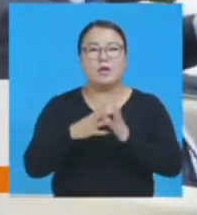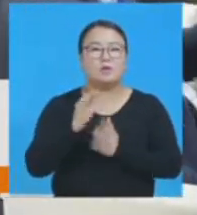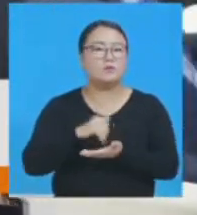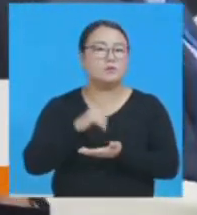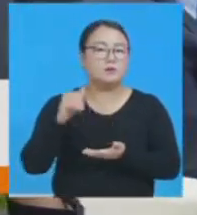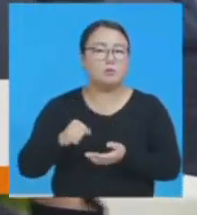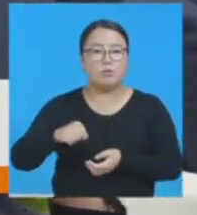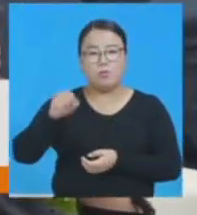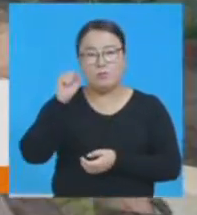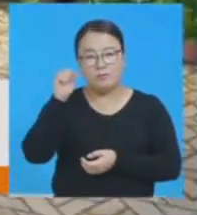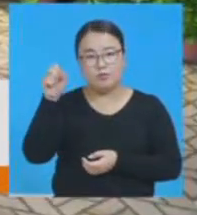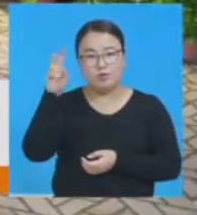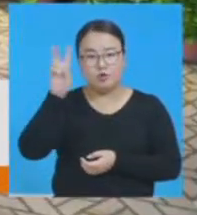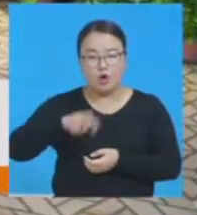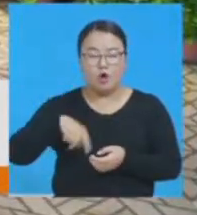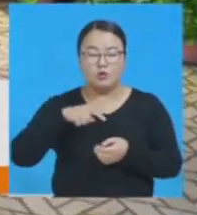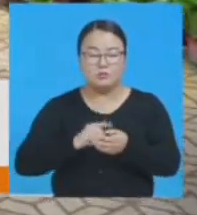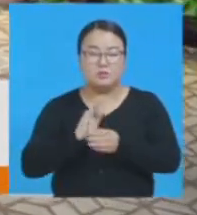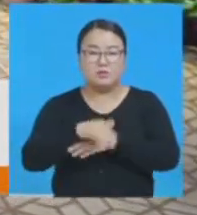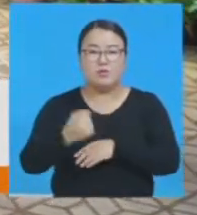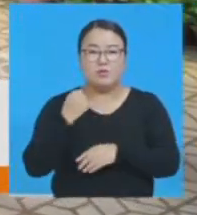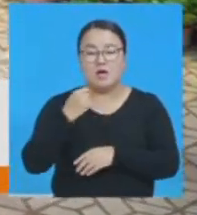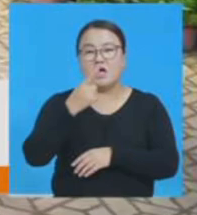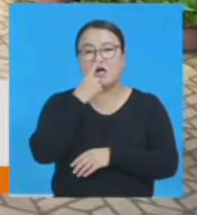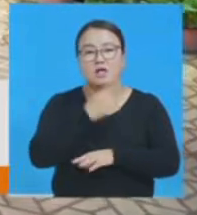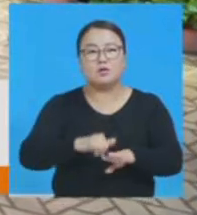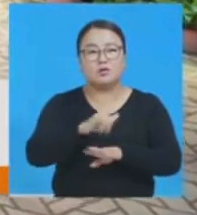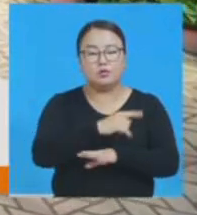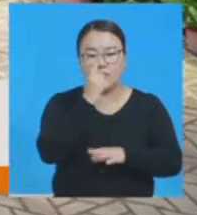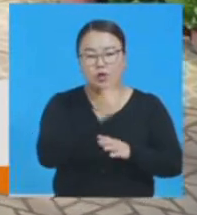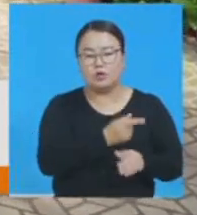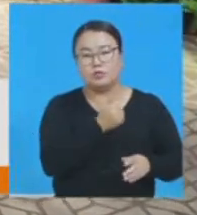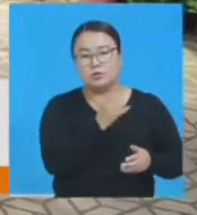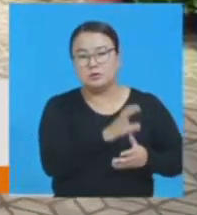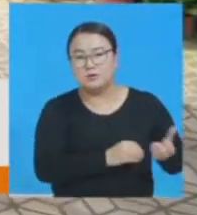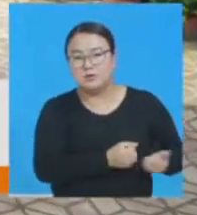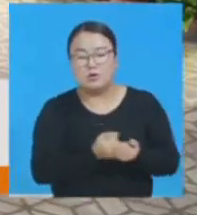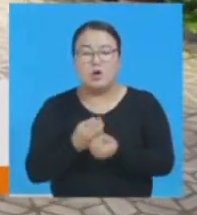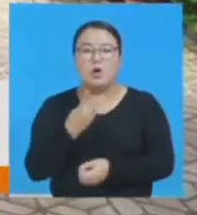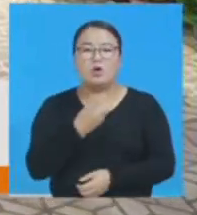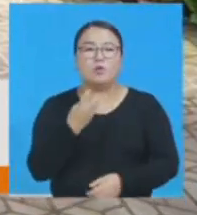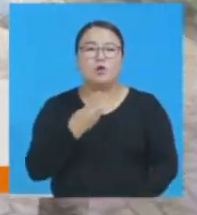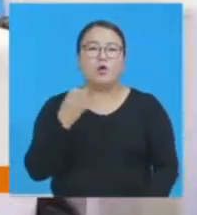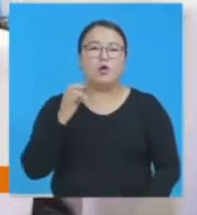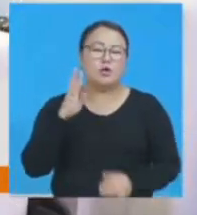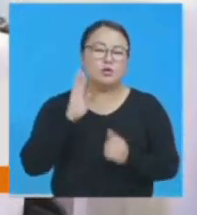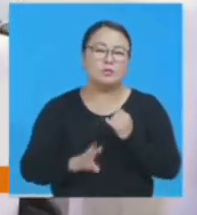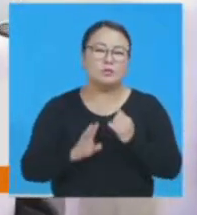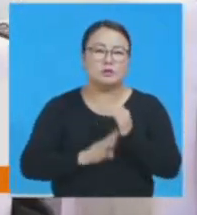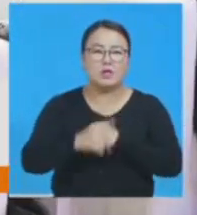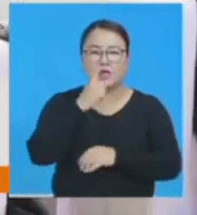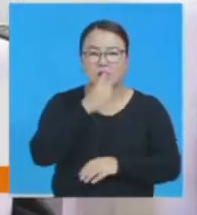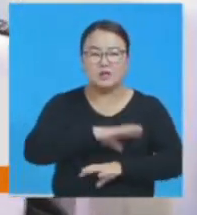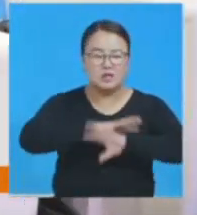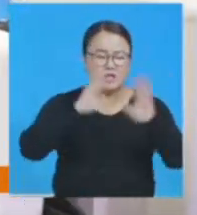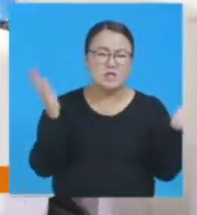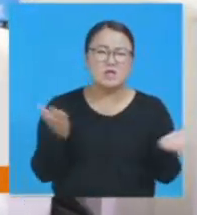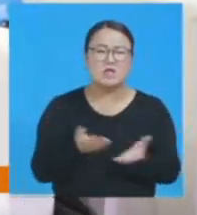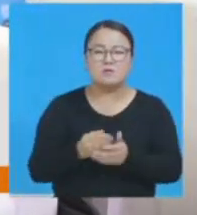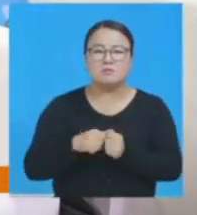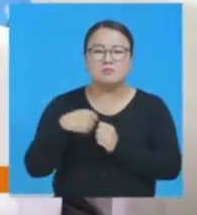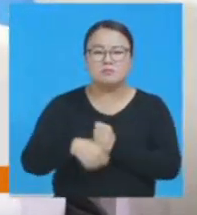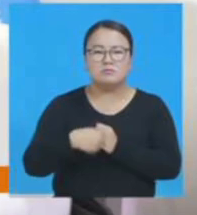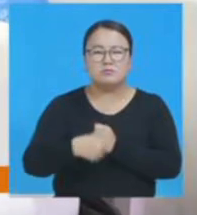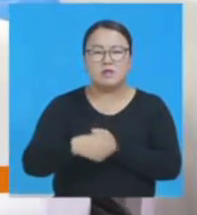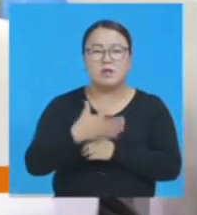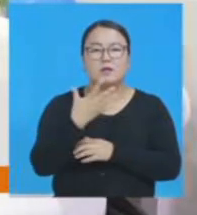ам.долларыг давжээ. Хятад улс нь Монголд хөрөнгө оруулах гол их үүсвэр байж 2022 оны эцэс гэхэд Хятадын Монгол дахь нийт хөрөнгө оруулалтын